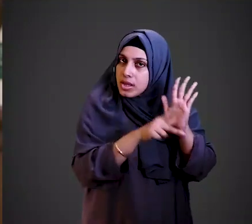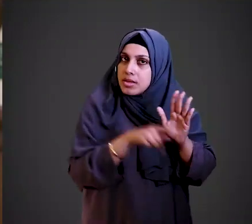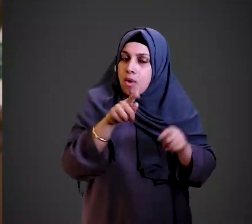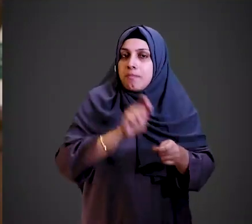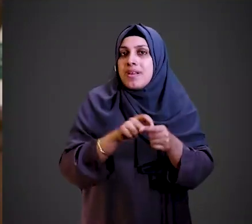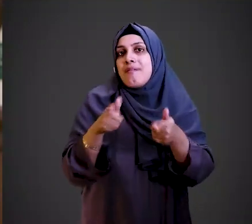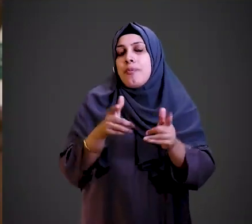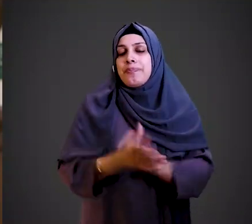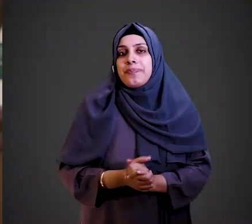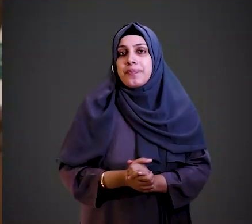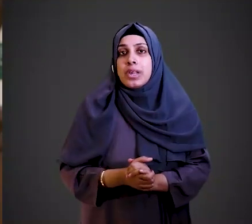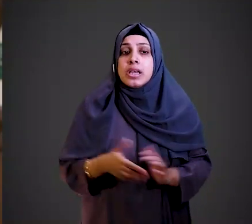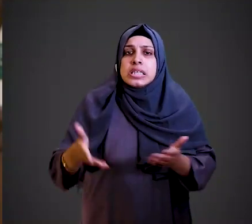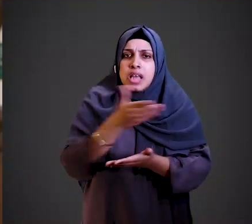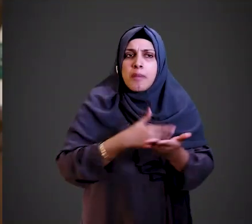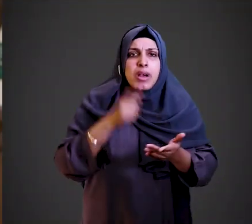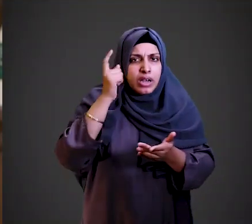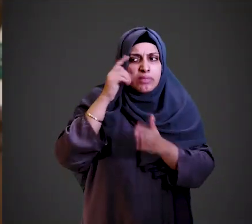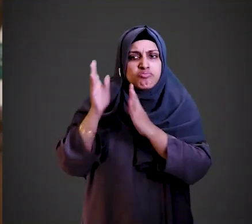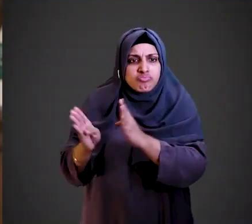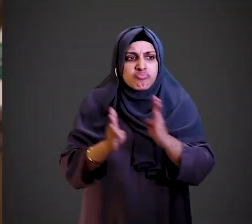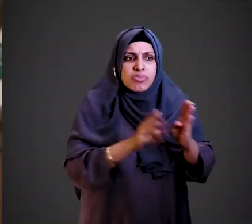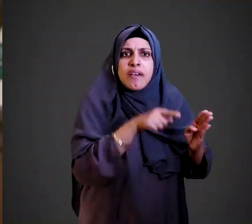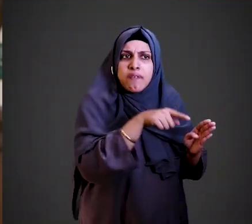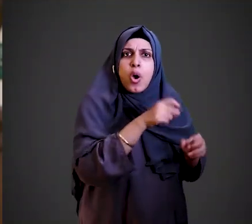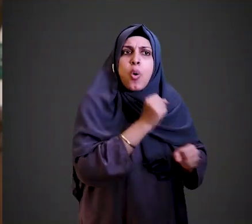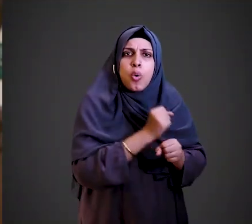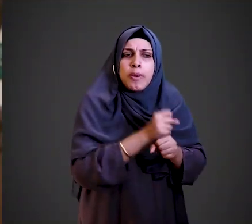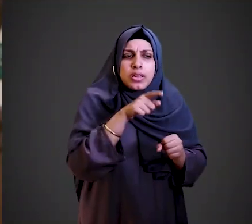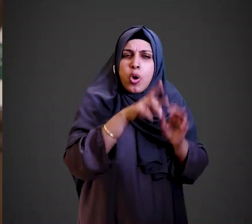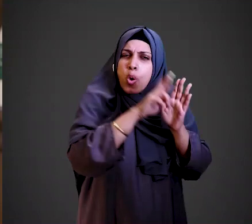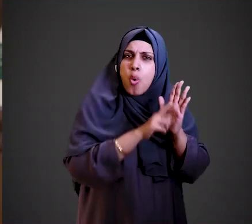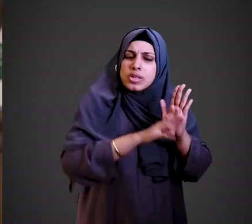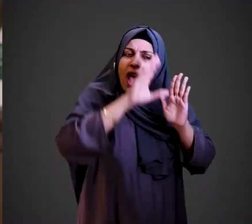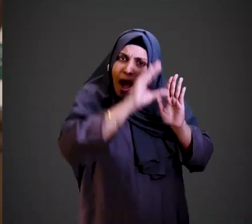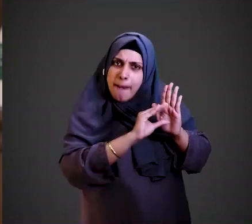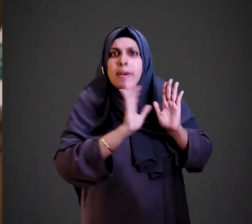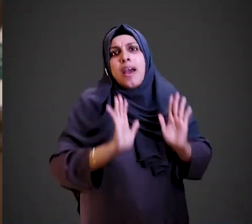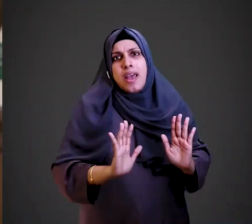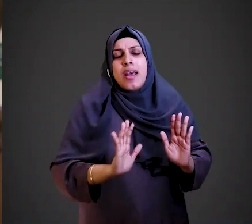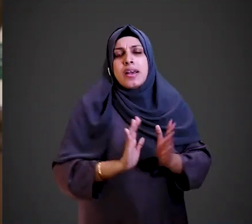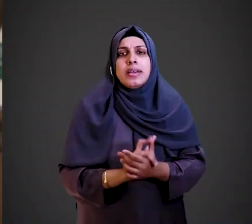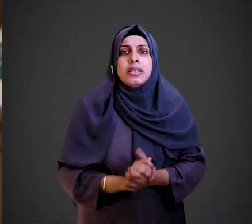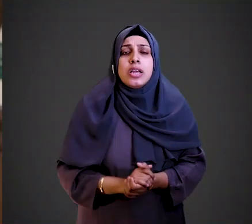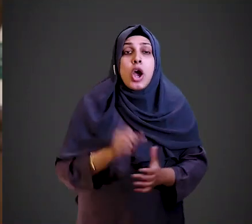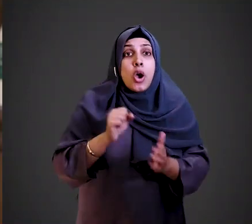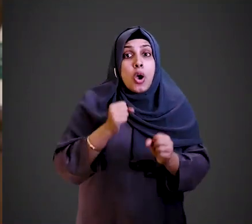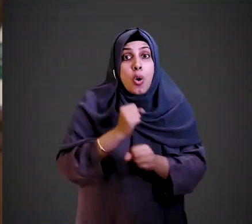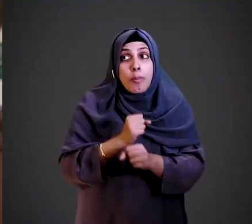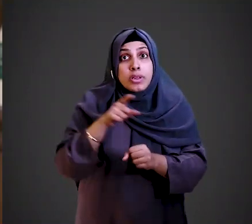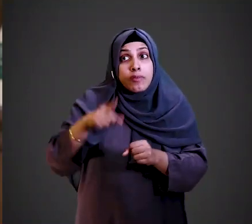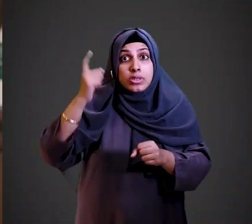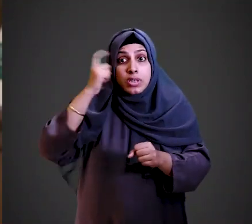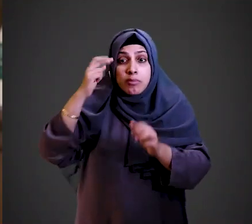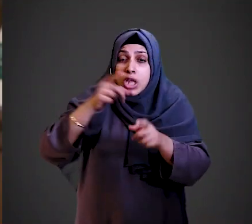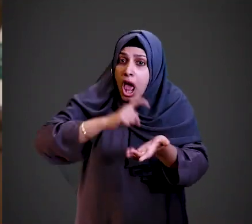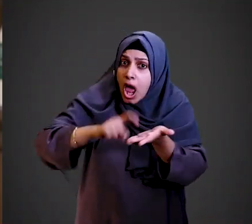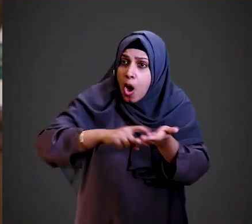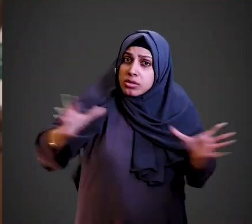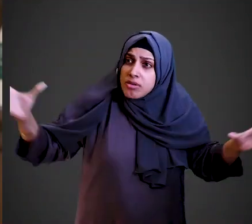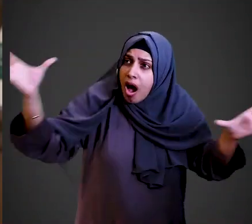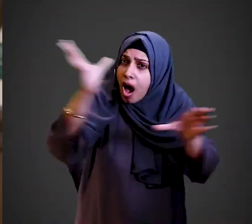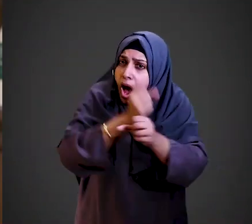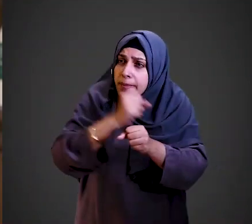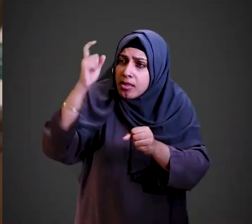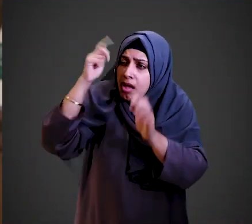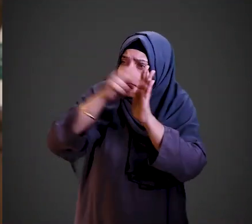کچھ ایسے ایریاز ہوتے ہیں جہاں پر حکومت کو ریگولیشن کو تھوڑا کم کرنا پڑتا ہے. حکومت جب ہر چیز کو ریگولیٹ کر رہی